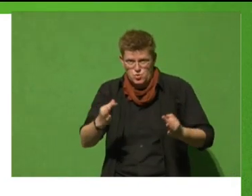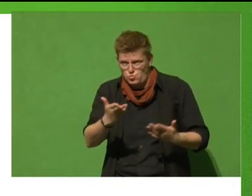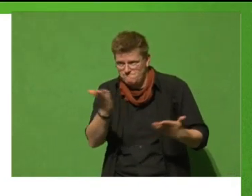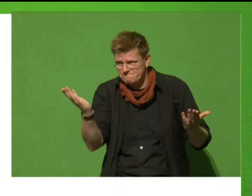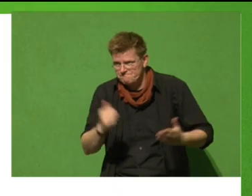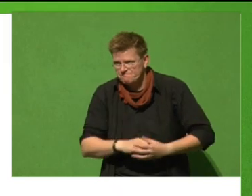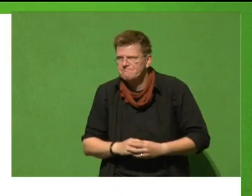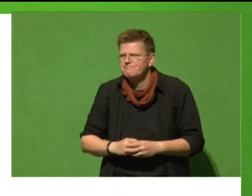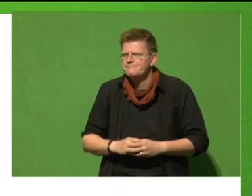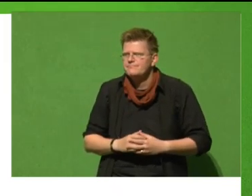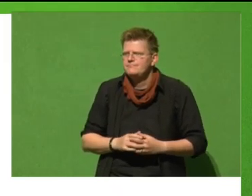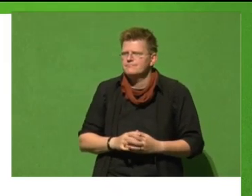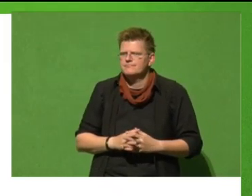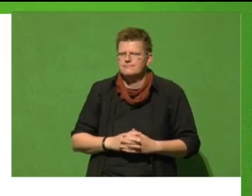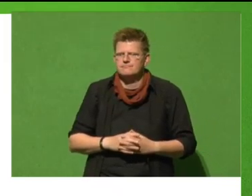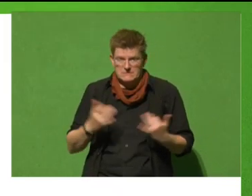Wir sehen jetzt gerade niemanden.